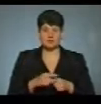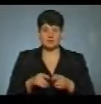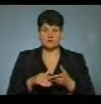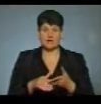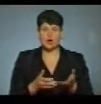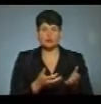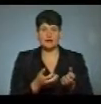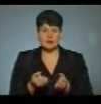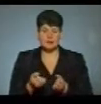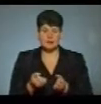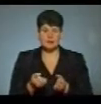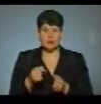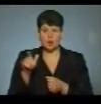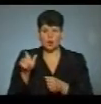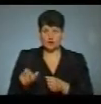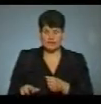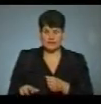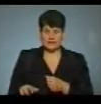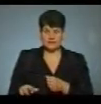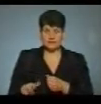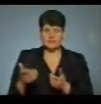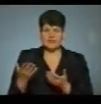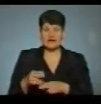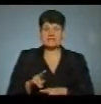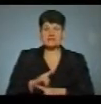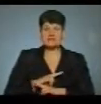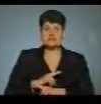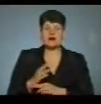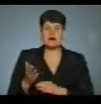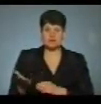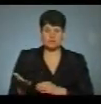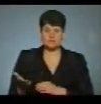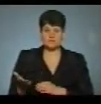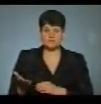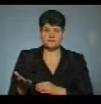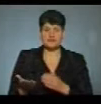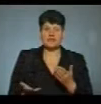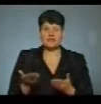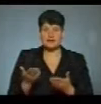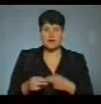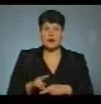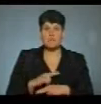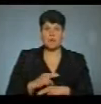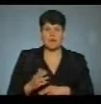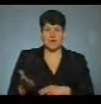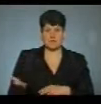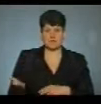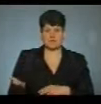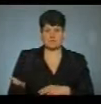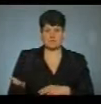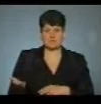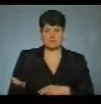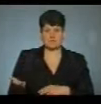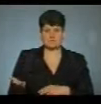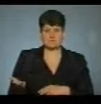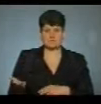скорої для людини, яка загинула, яка померла.